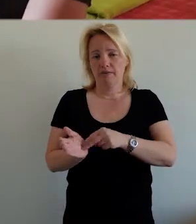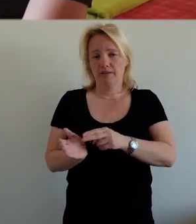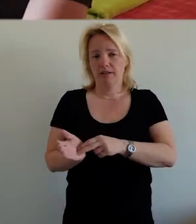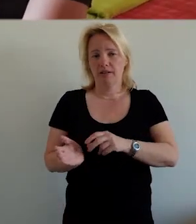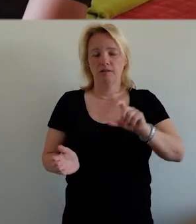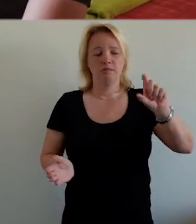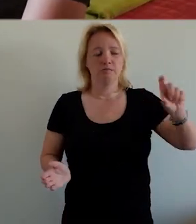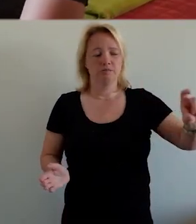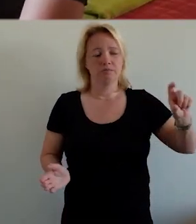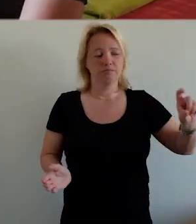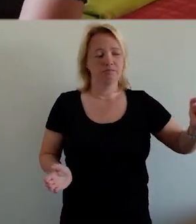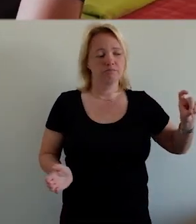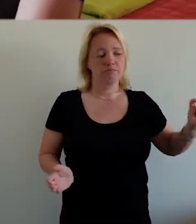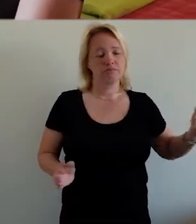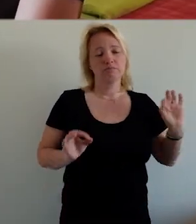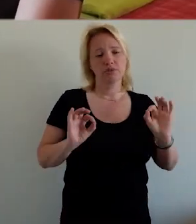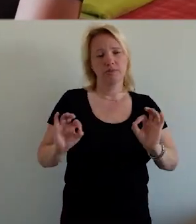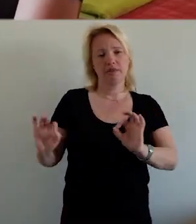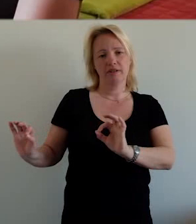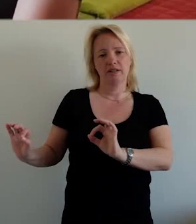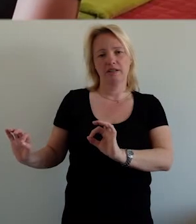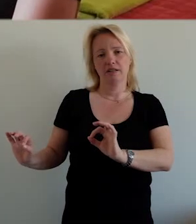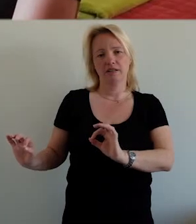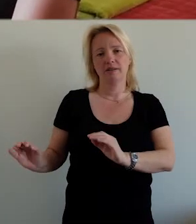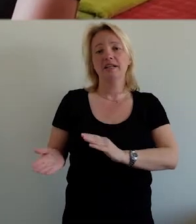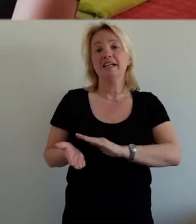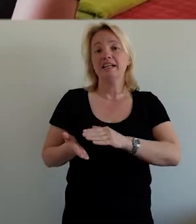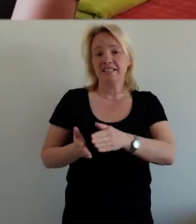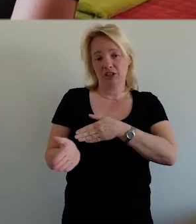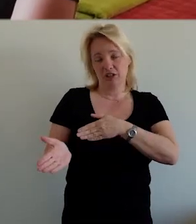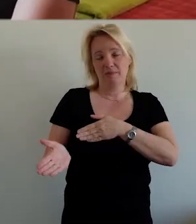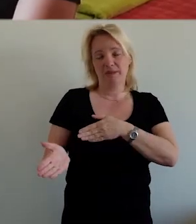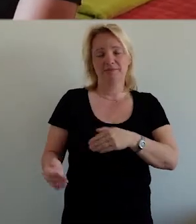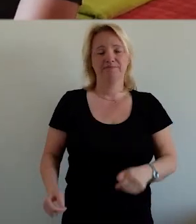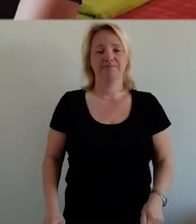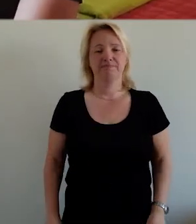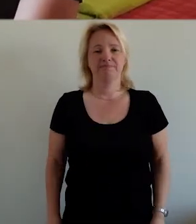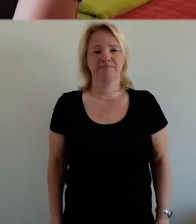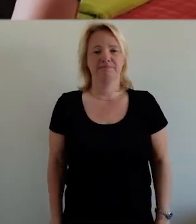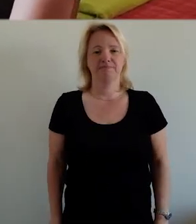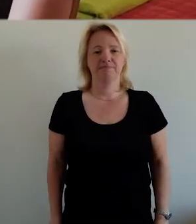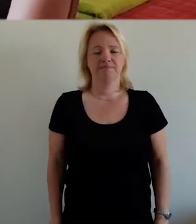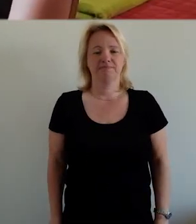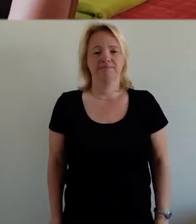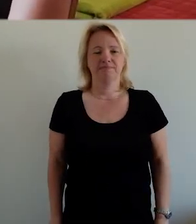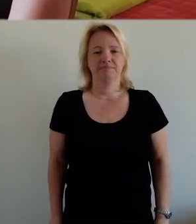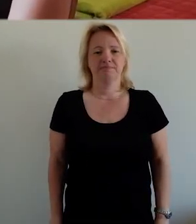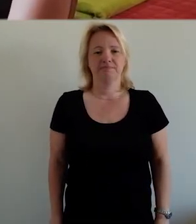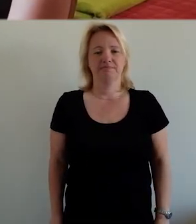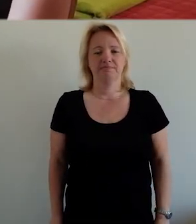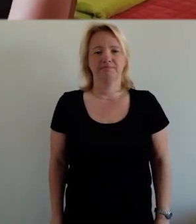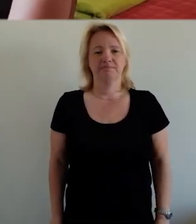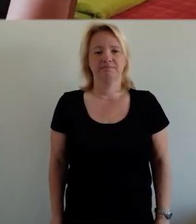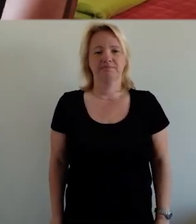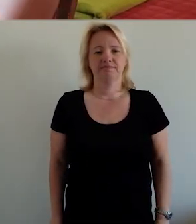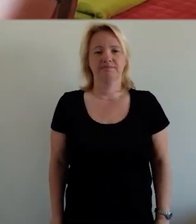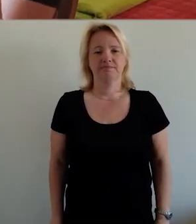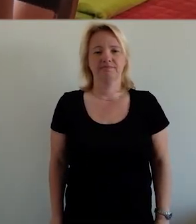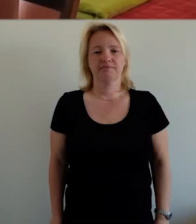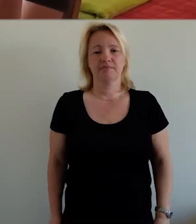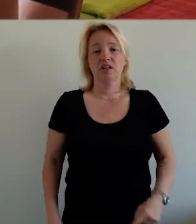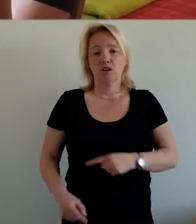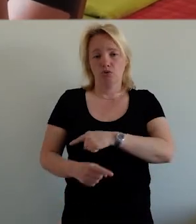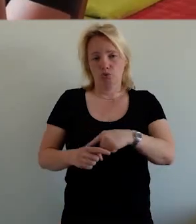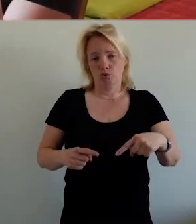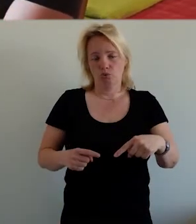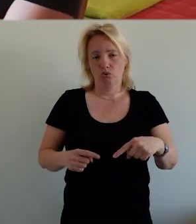Barvy máme nachystané a můžeme začít zdobit vajíčka. První si